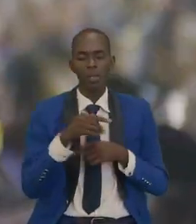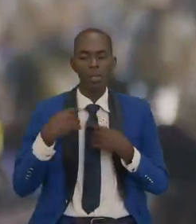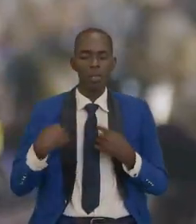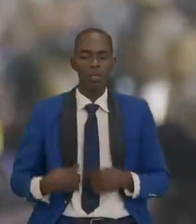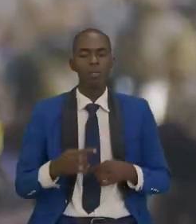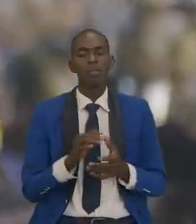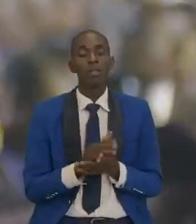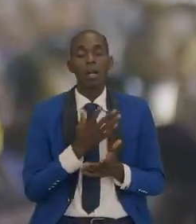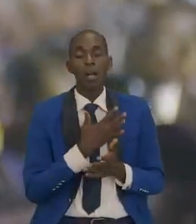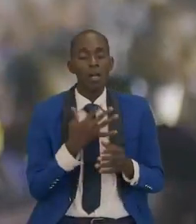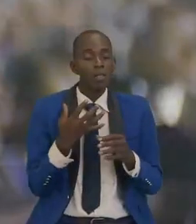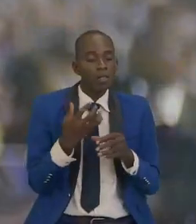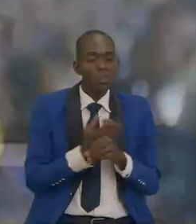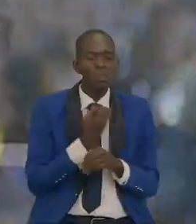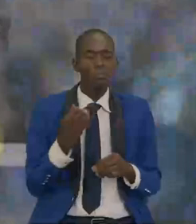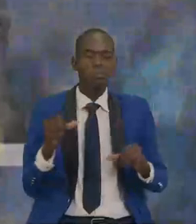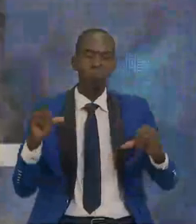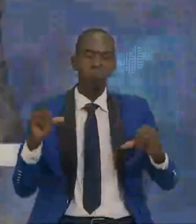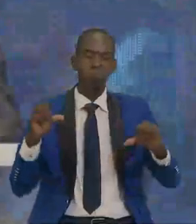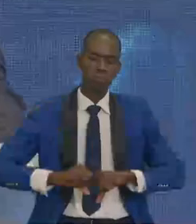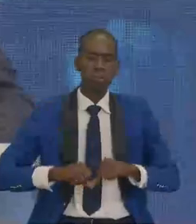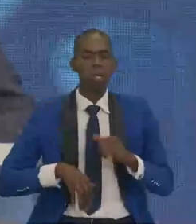Ôte la culpabilité de leur cœur.